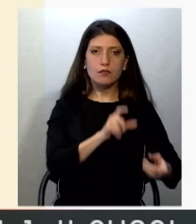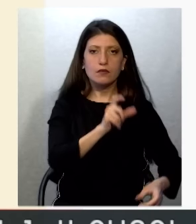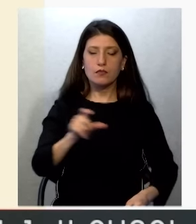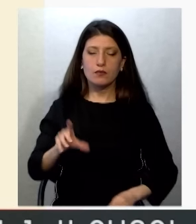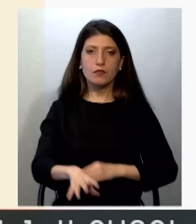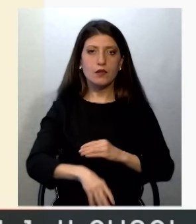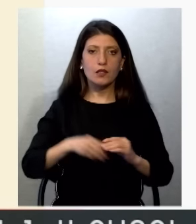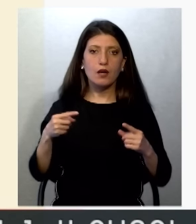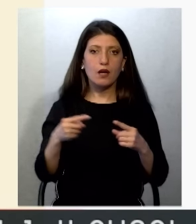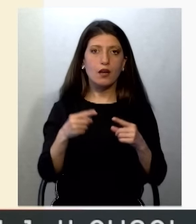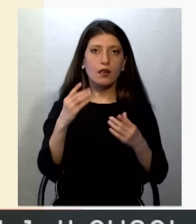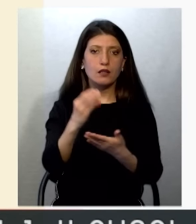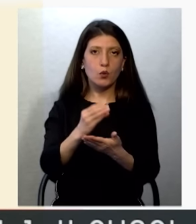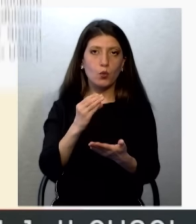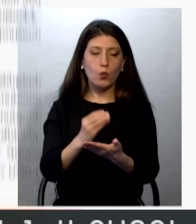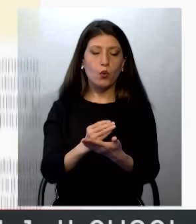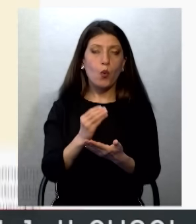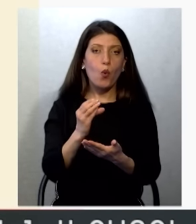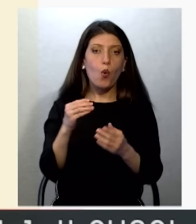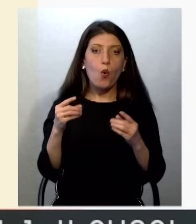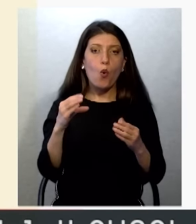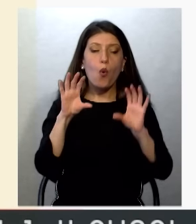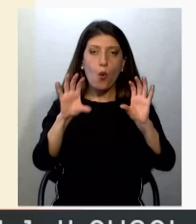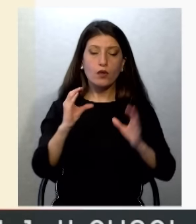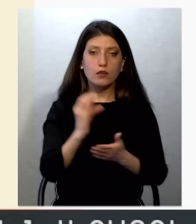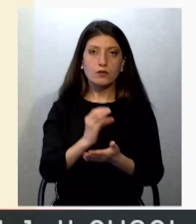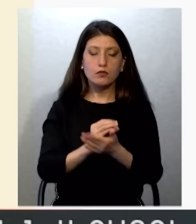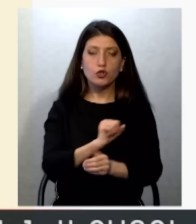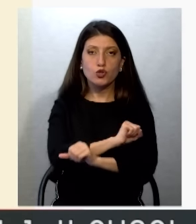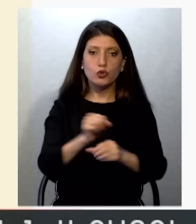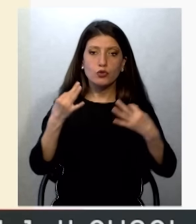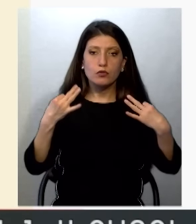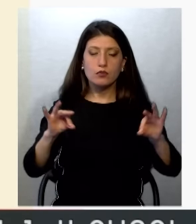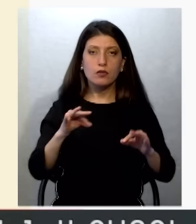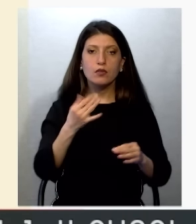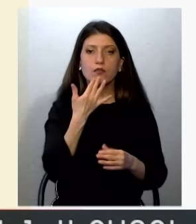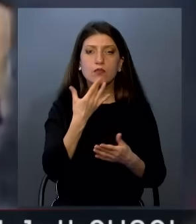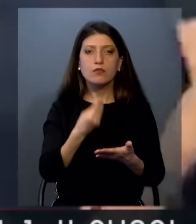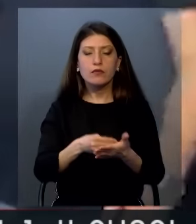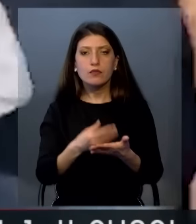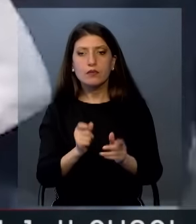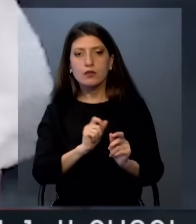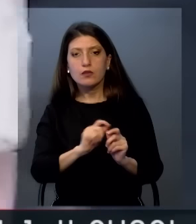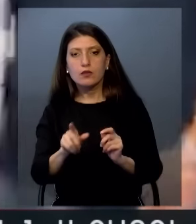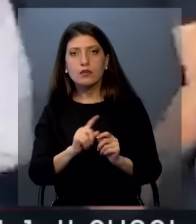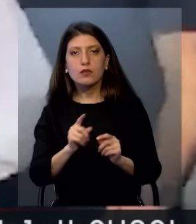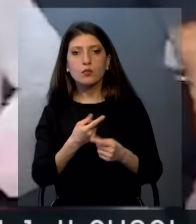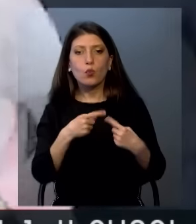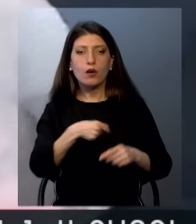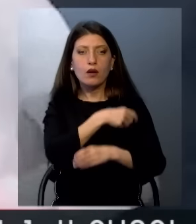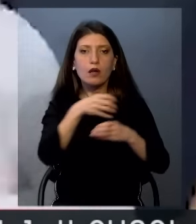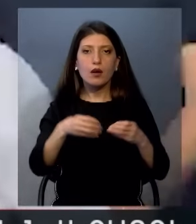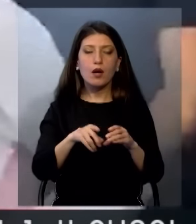Ընտրականորեն զգիրքը արգելում է գործարարին ընկերության միջոցներից ֆինանսավորել որևէ քաղաքական ուժի նախընտրական արշավ։